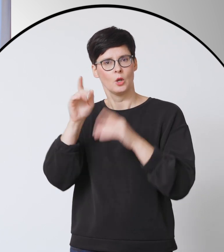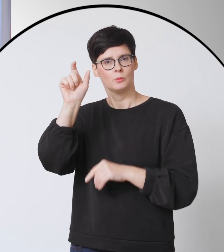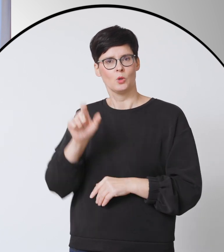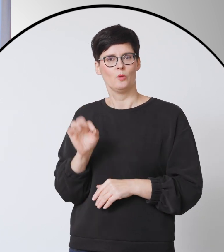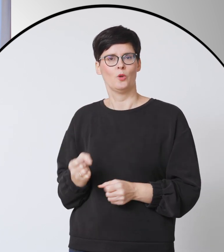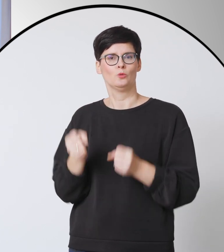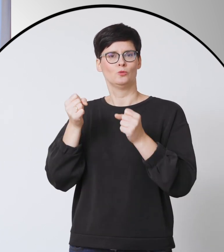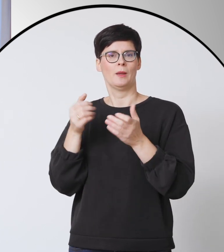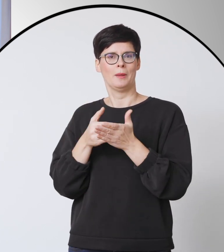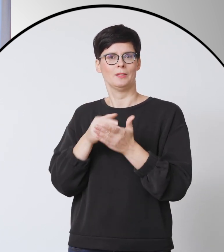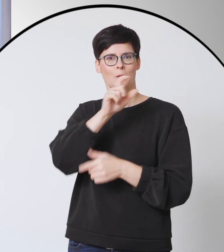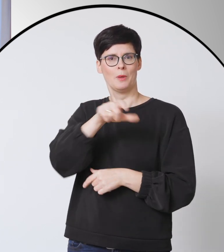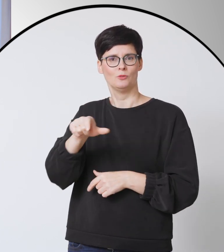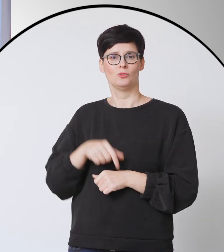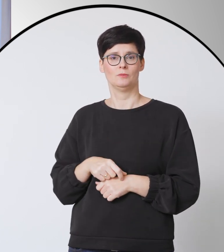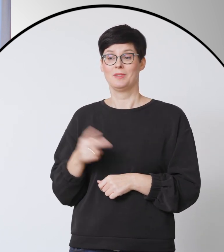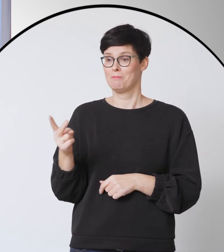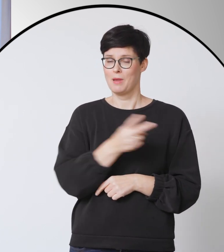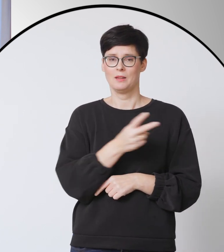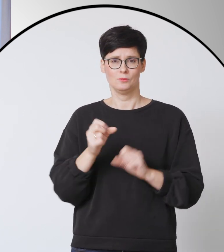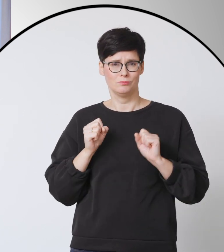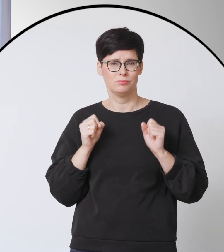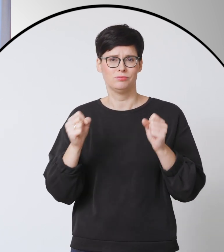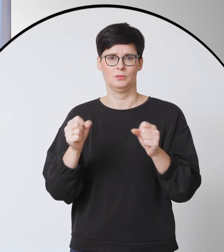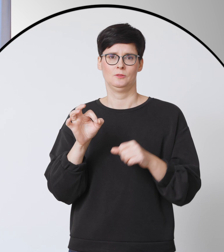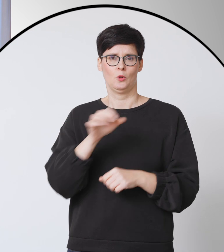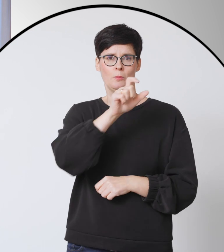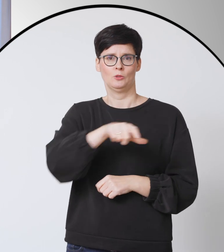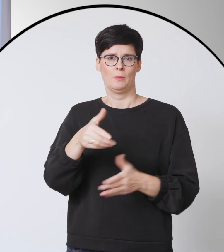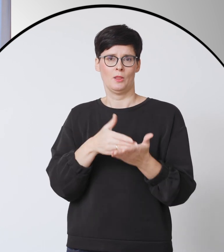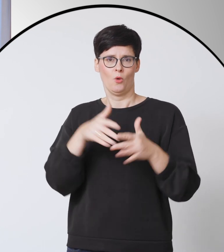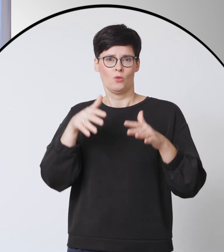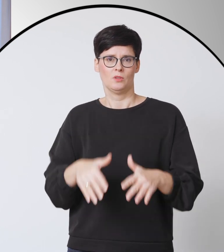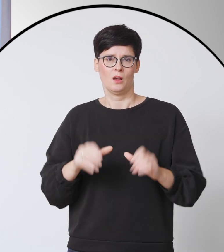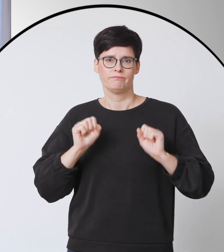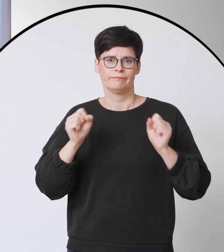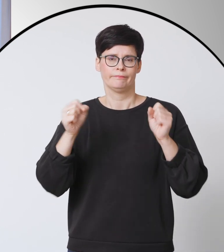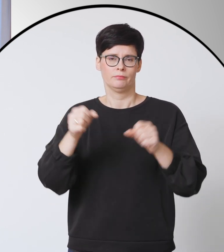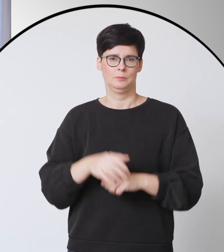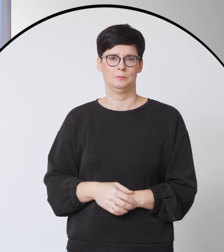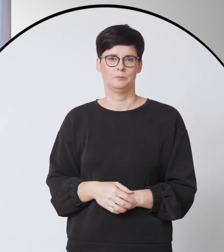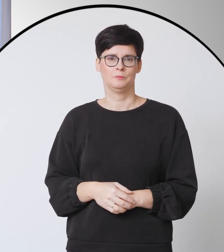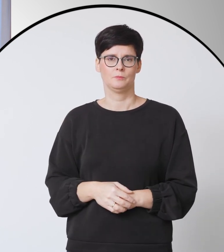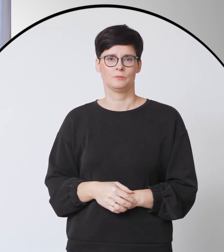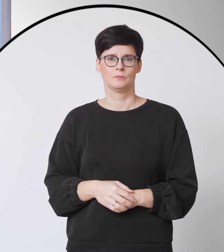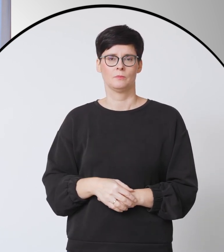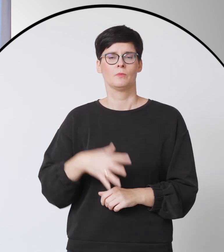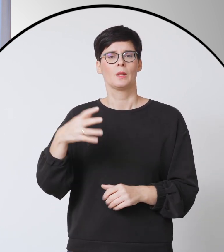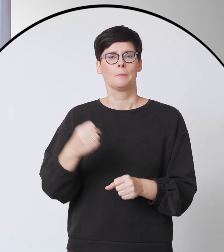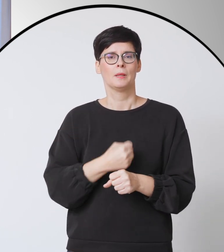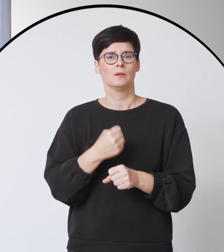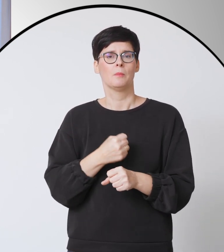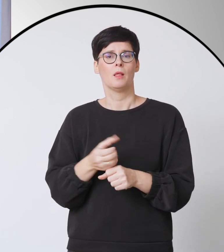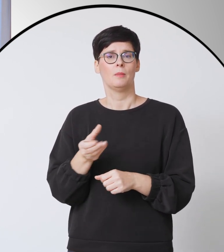Menschen, setzen sich sehr für die Belange von Menschen mit Behinderungen ein. Hervorzuheben sei, dass die Quote der